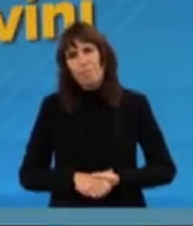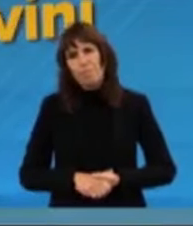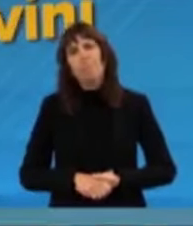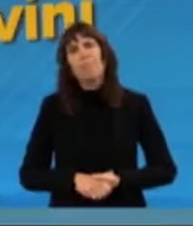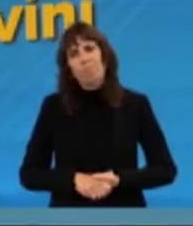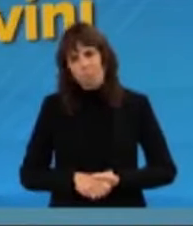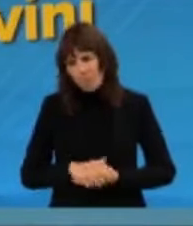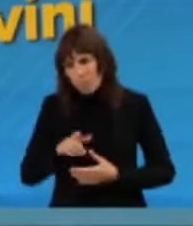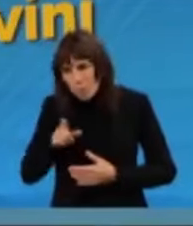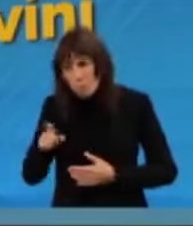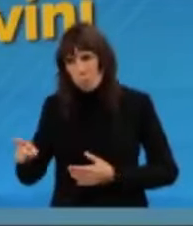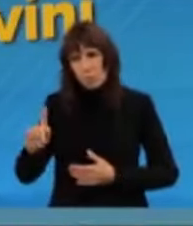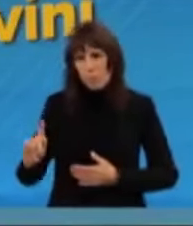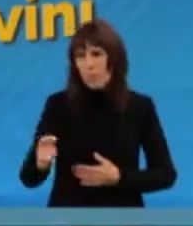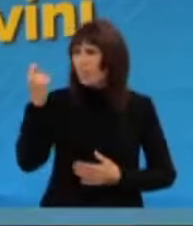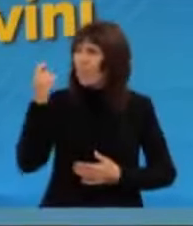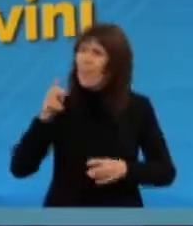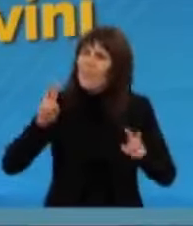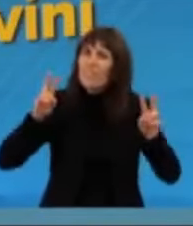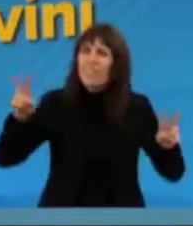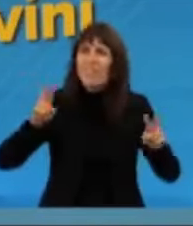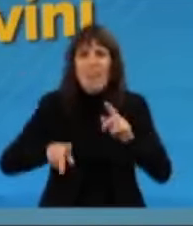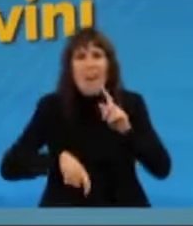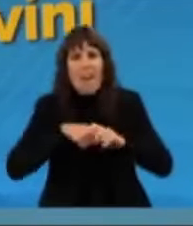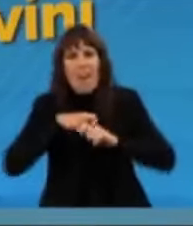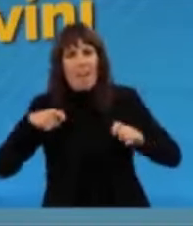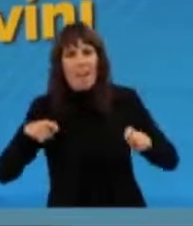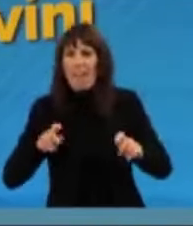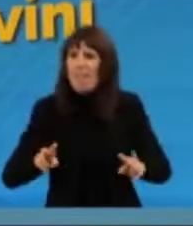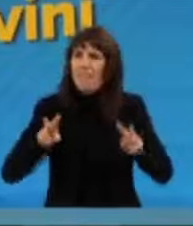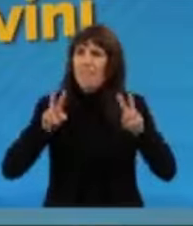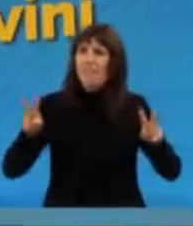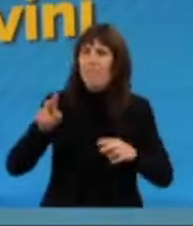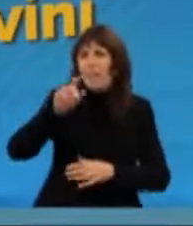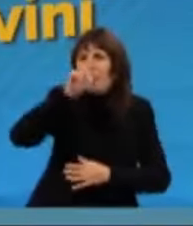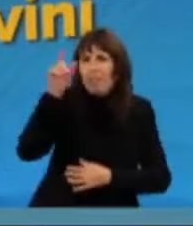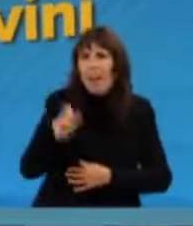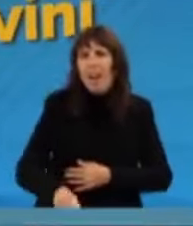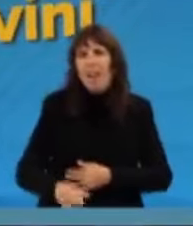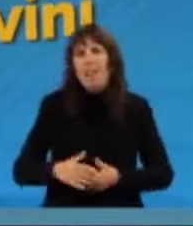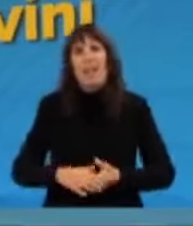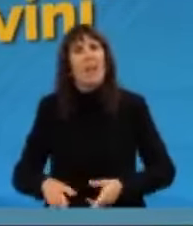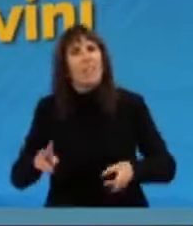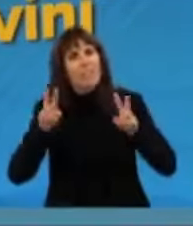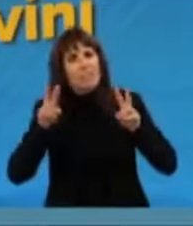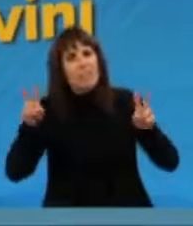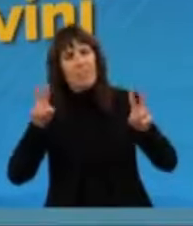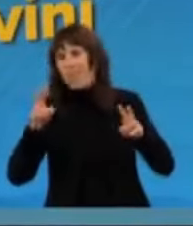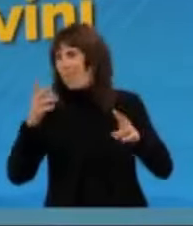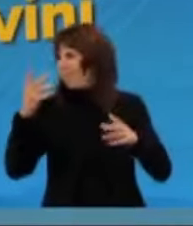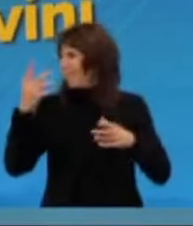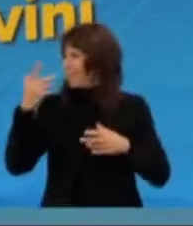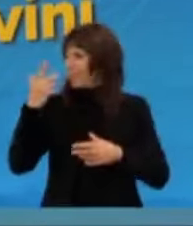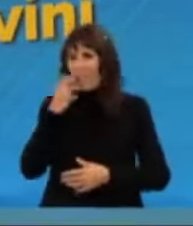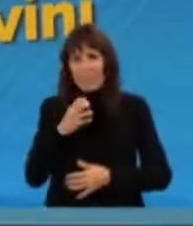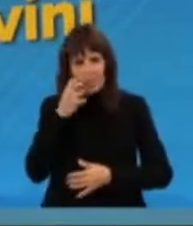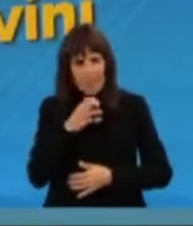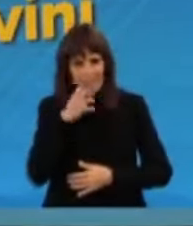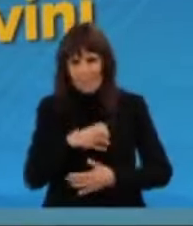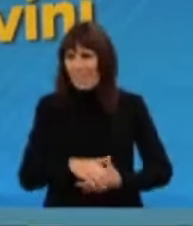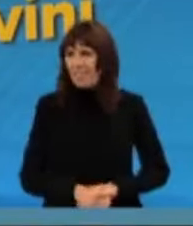vincerai tu. Viva la Lega! Viva l'Italia! Viva l'Italia! Viva Matteo Salvini! E viva Matteo Salvini!